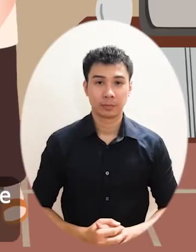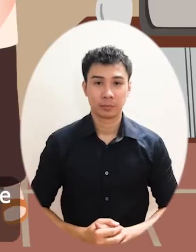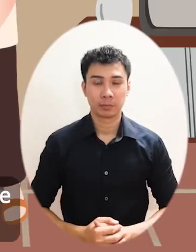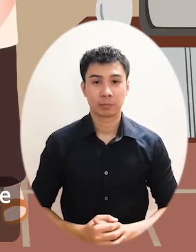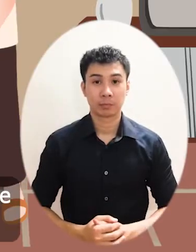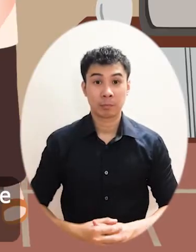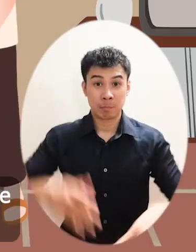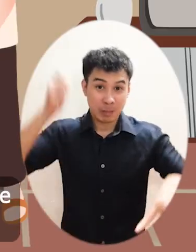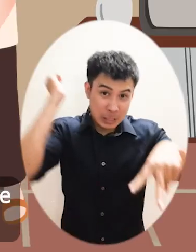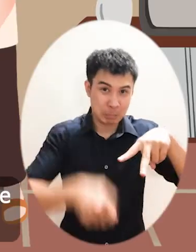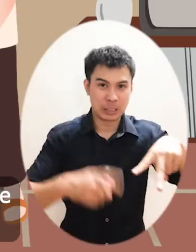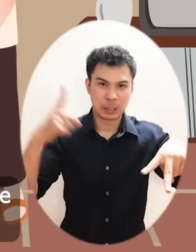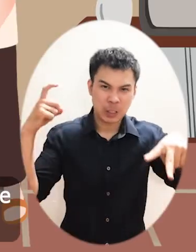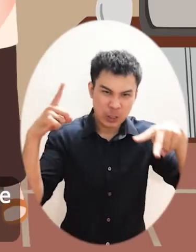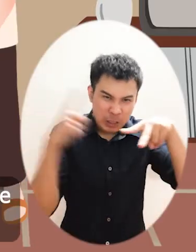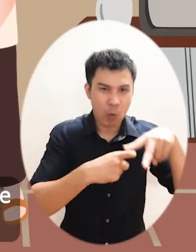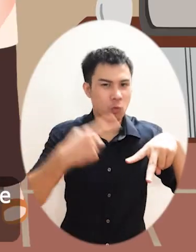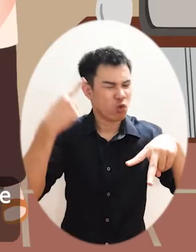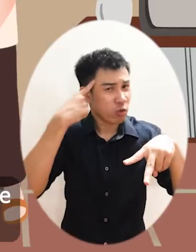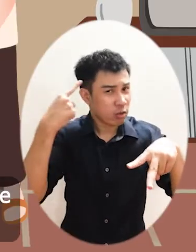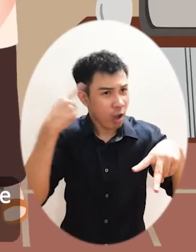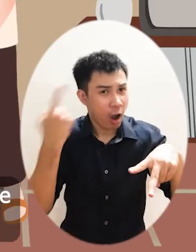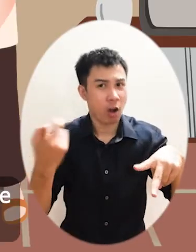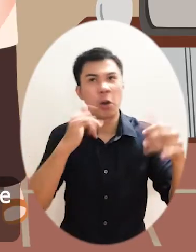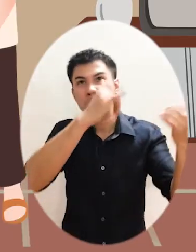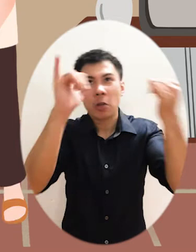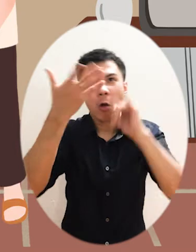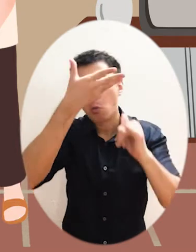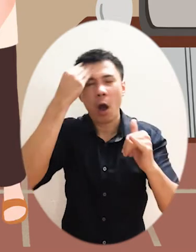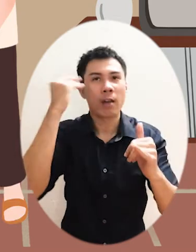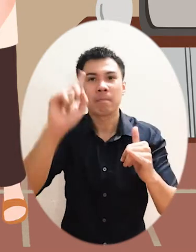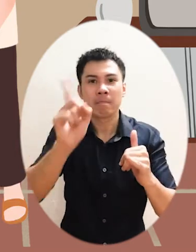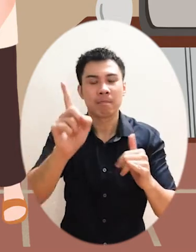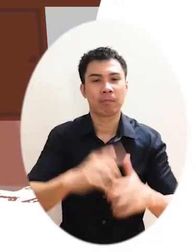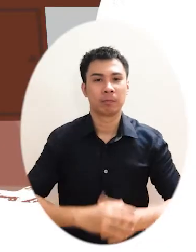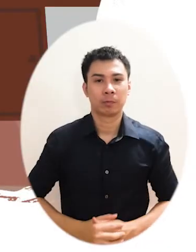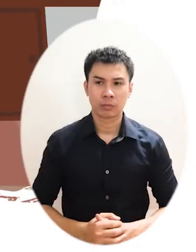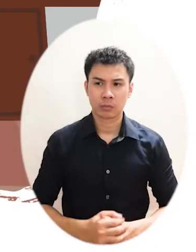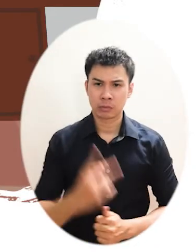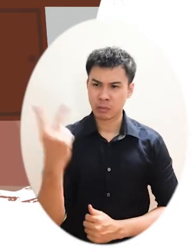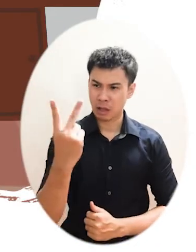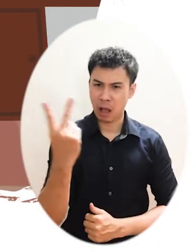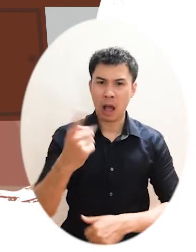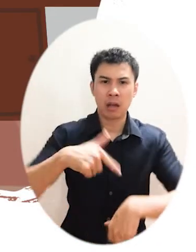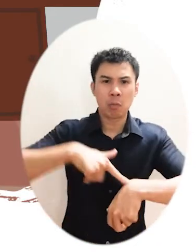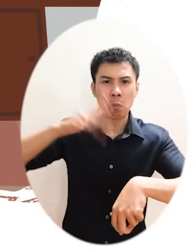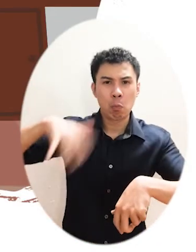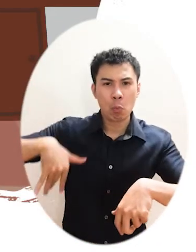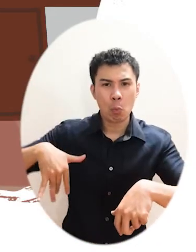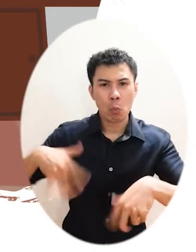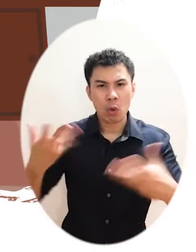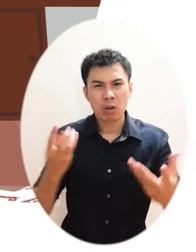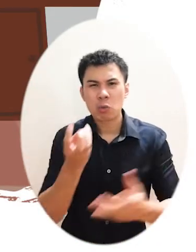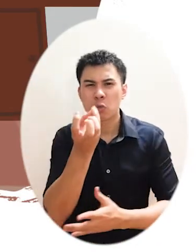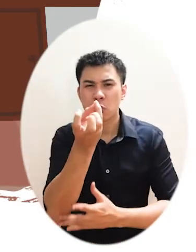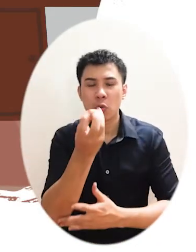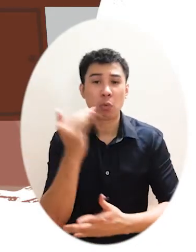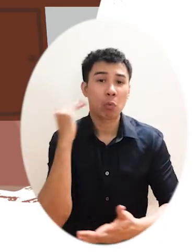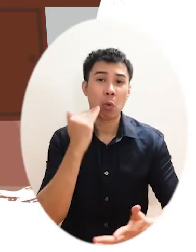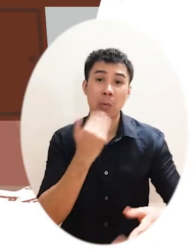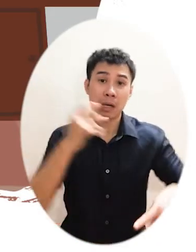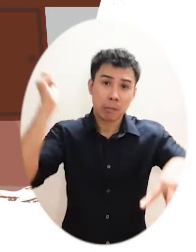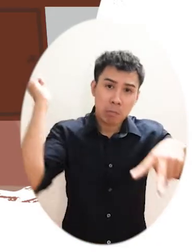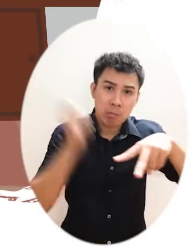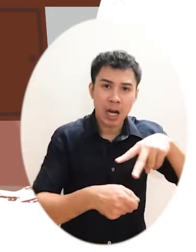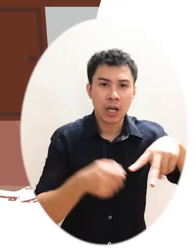Phải đánh thật đau vào. Đánh đau thì mới nhớ. Mới chưa thói mải chơi được. Sao hai bạn về muộn có một lúc mà lại